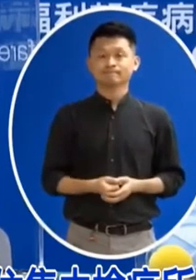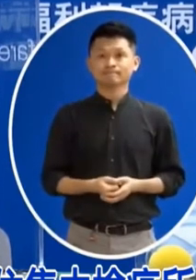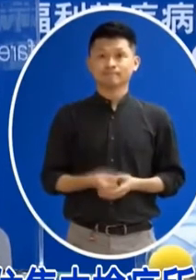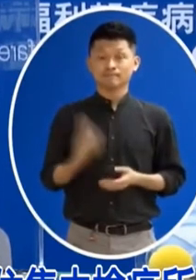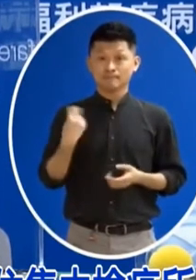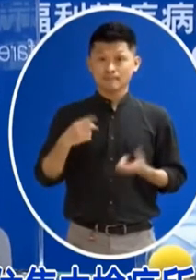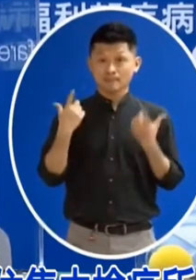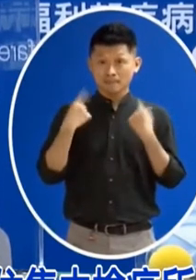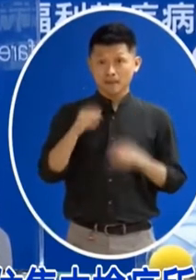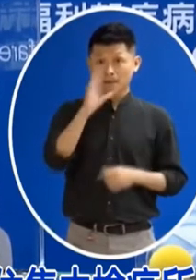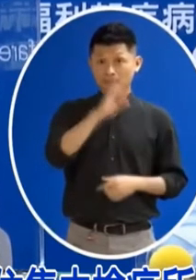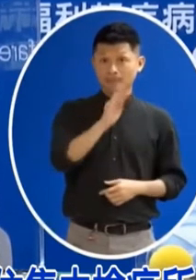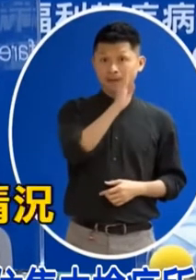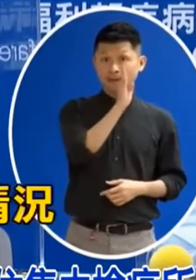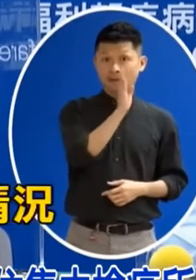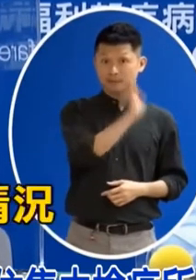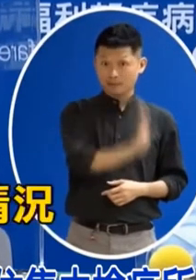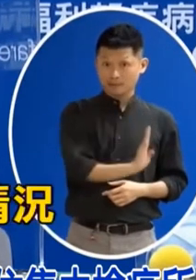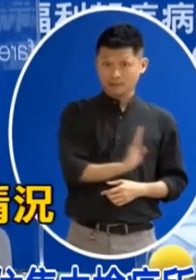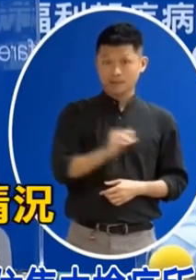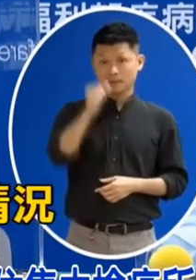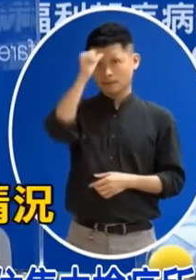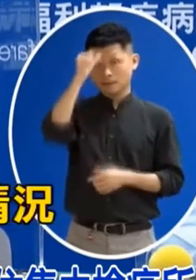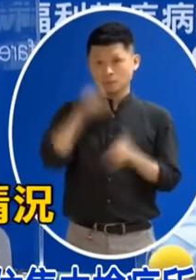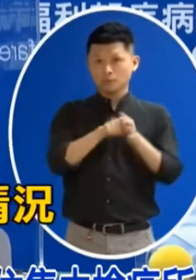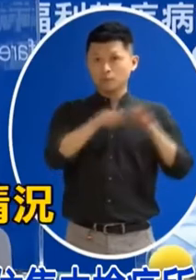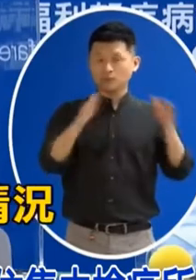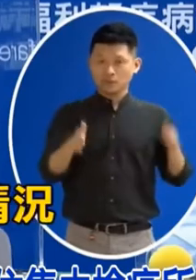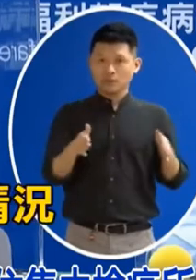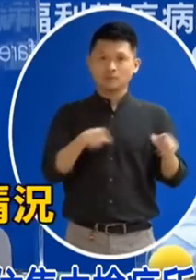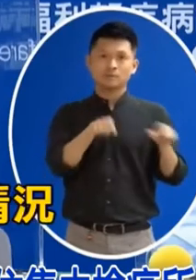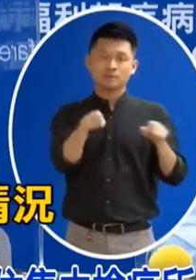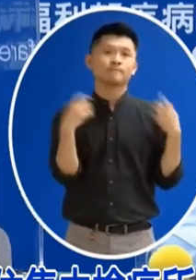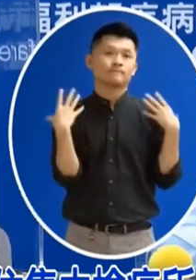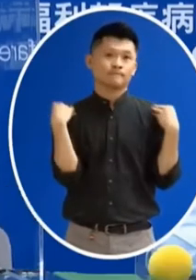至于原来我们就有巴西跟印度的专案，但也是维持原来的一个情况。